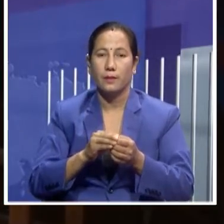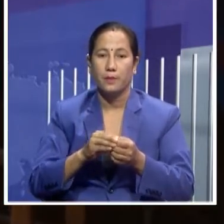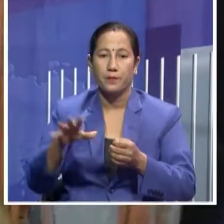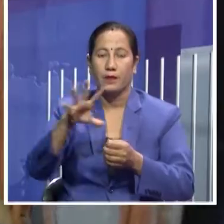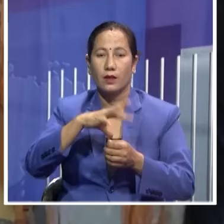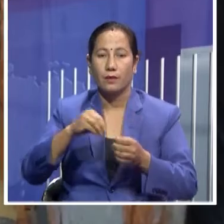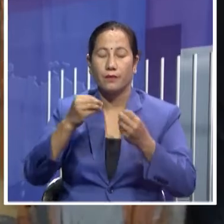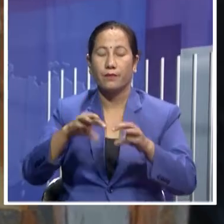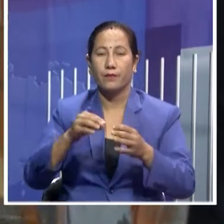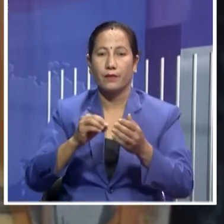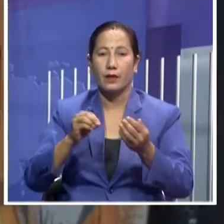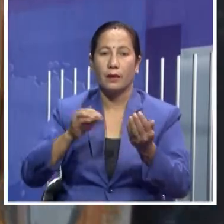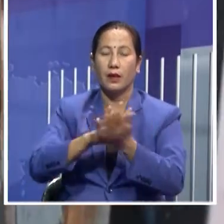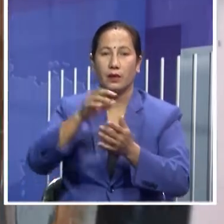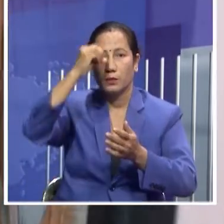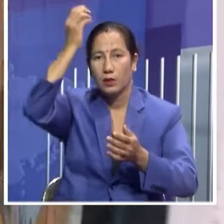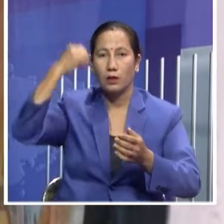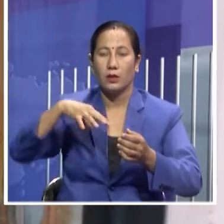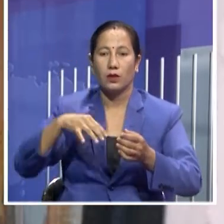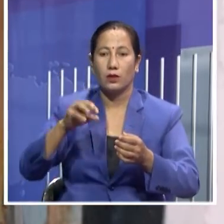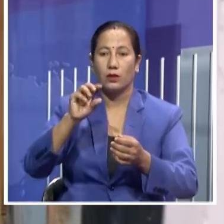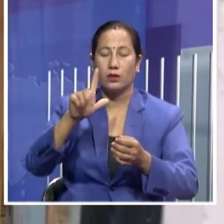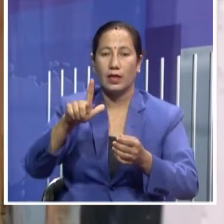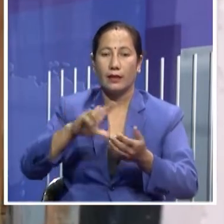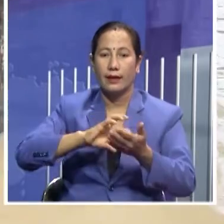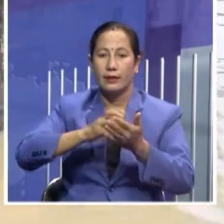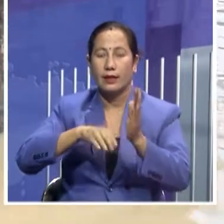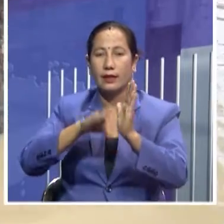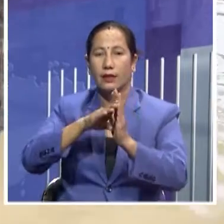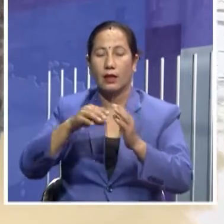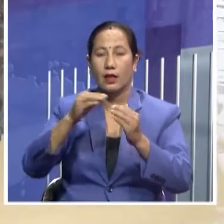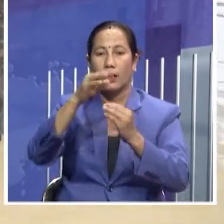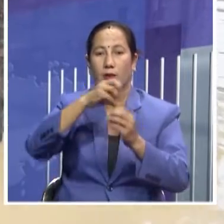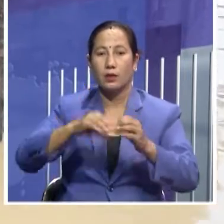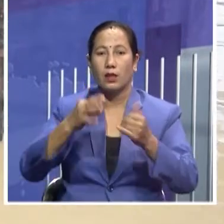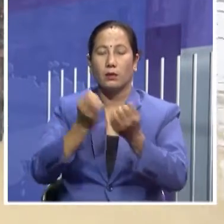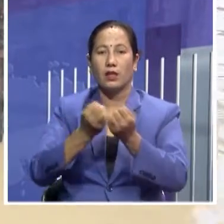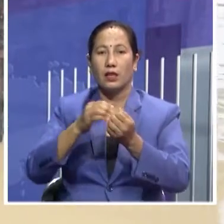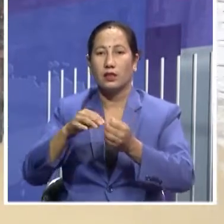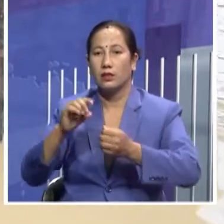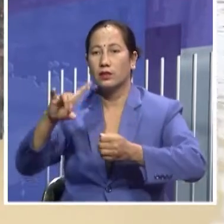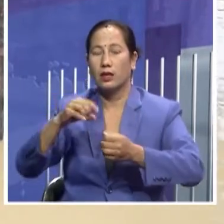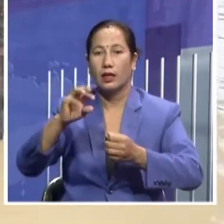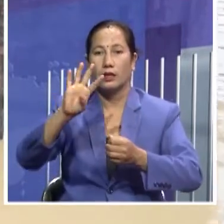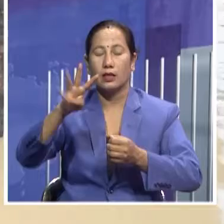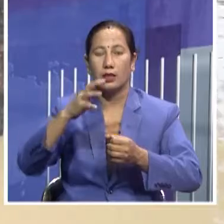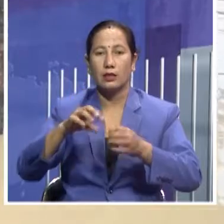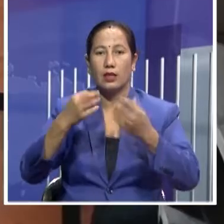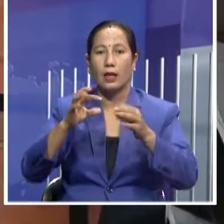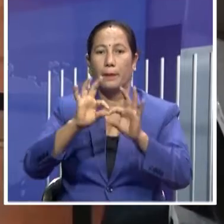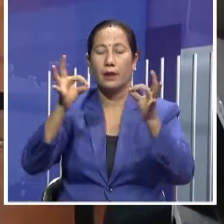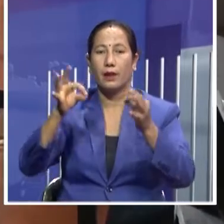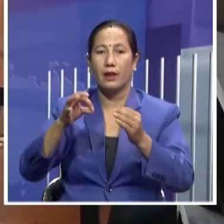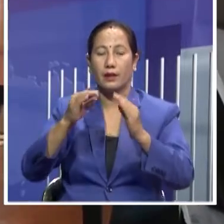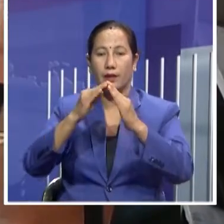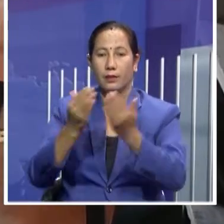सबै थोक थियो। बाढीका कारण पश्चिम नवलपरासीका साथै स्थानीय तहका अधिकांश बस्ती प्रभावित भएका छन्। झन्डै 400 प्रभावितहरू विभिन्न विद्यालयमा